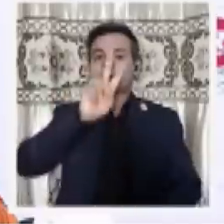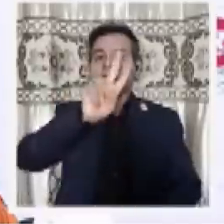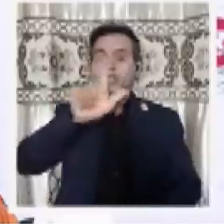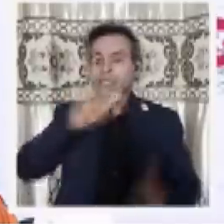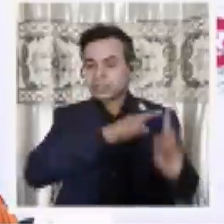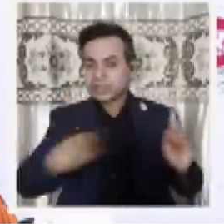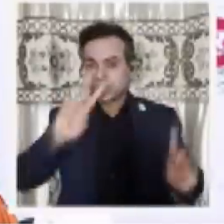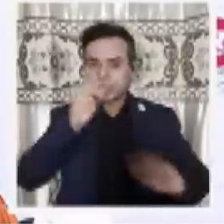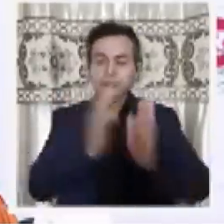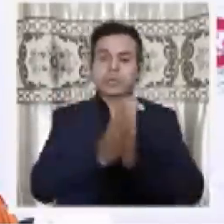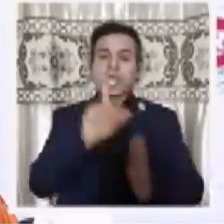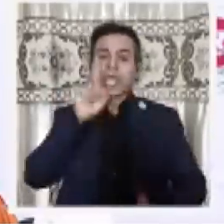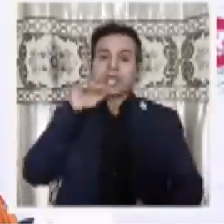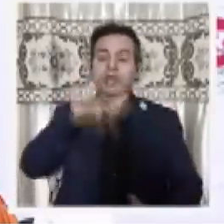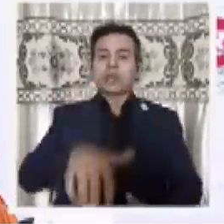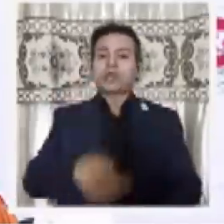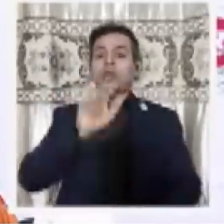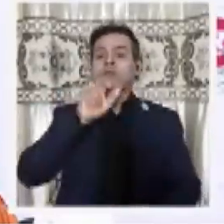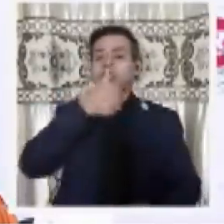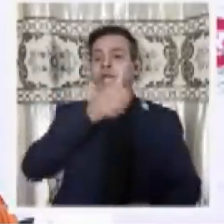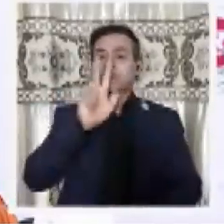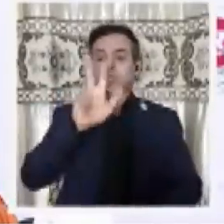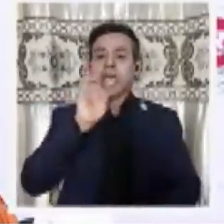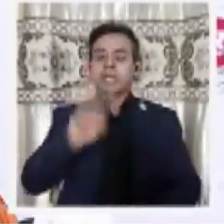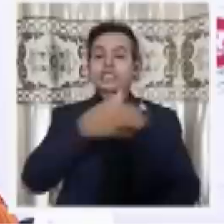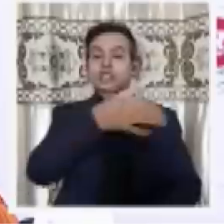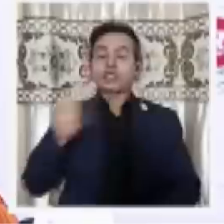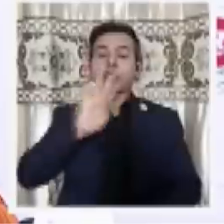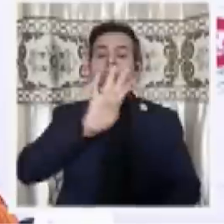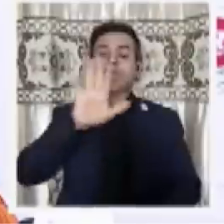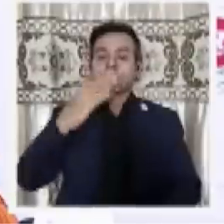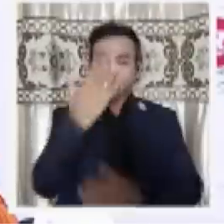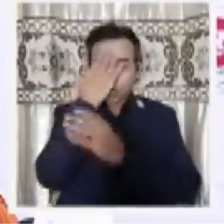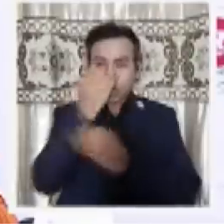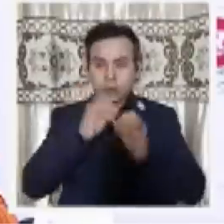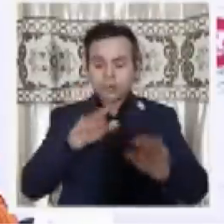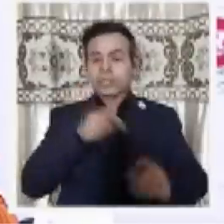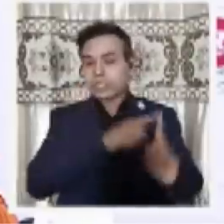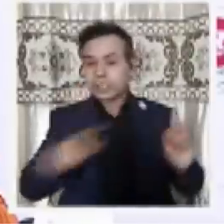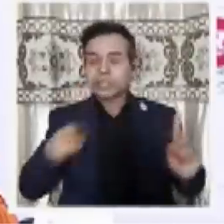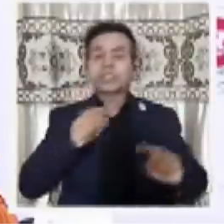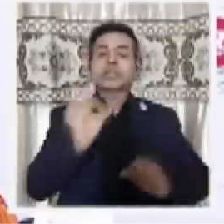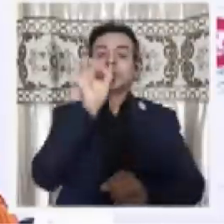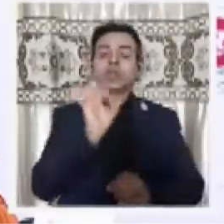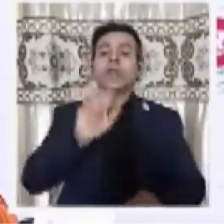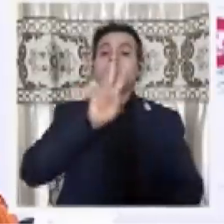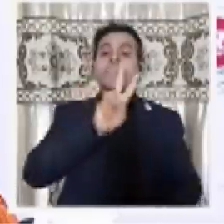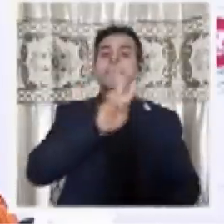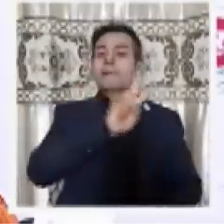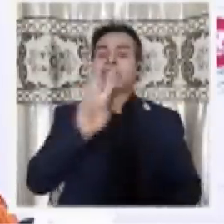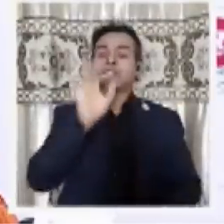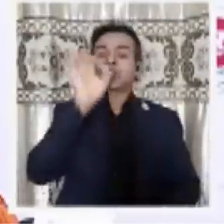8,73,480টি। গত 24 ঘন্টায় যা নমুনা পরীক্ষা হয়েছে তাতে শনাক্ত হয়েছে 3,027 জন এবং এ পর্যন্ত শনাক্ত